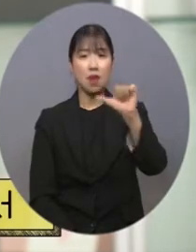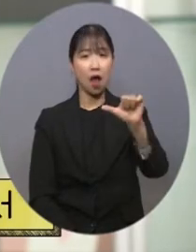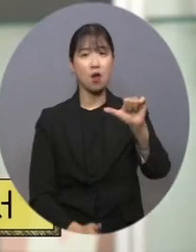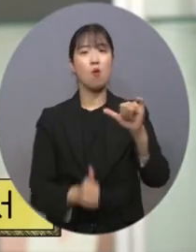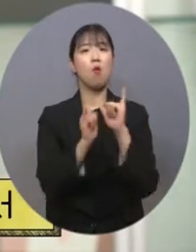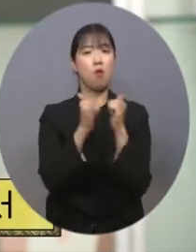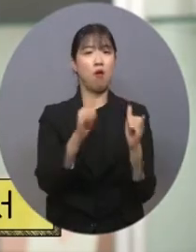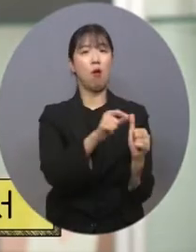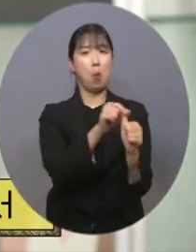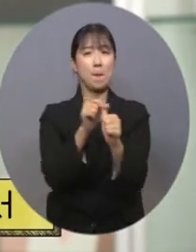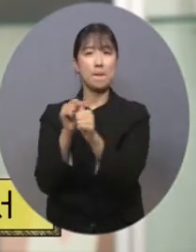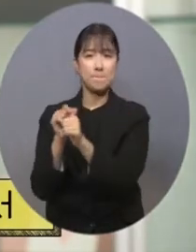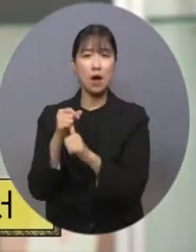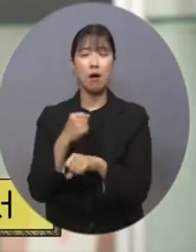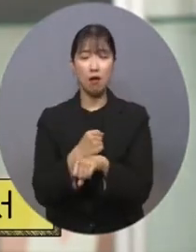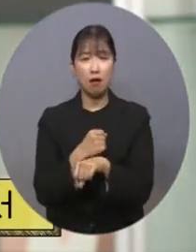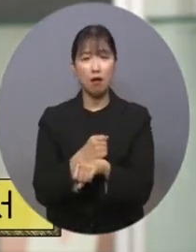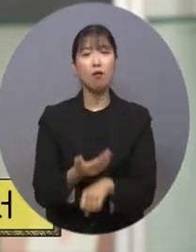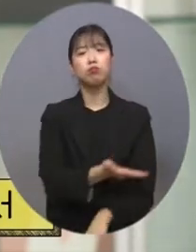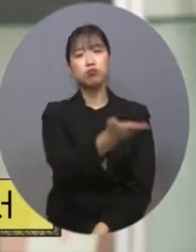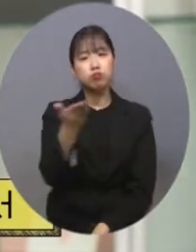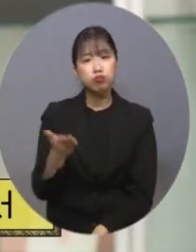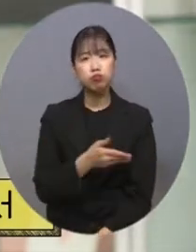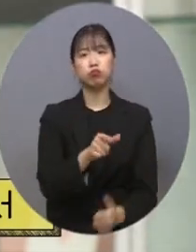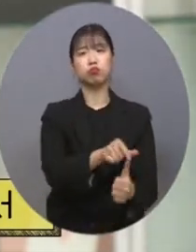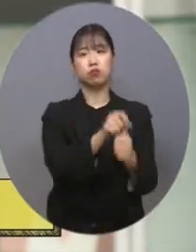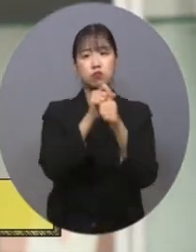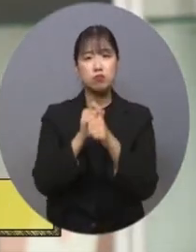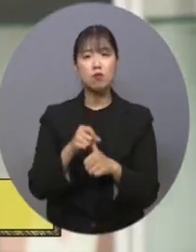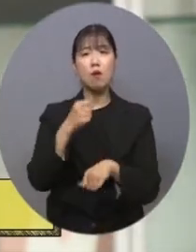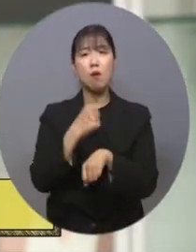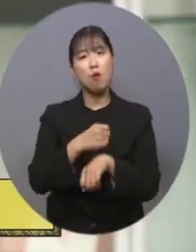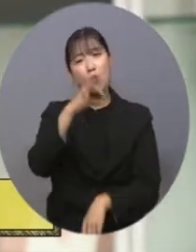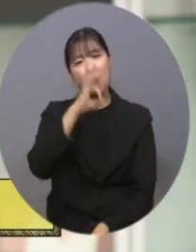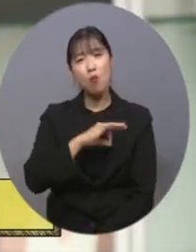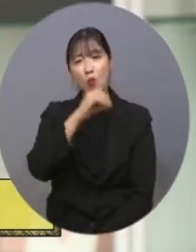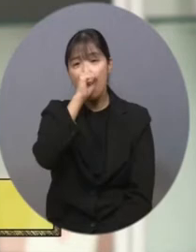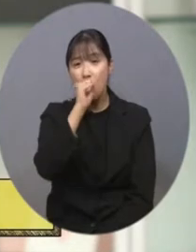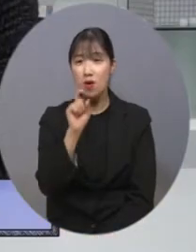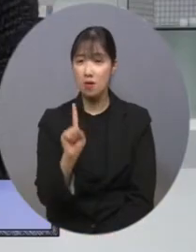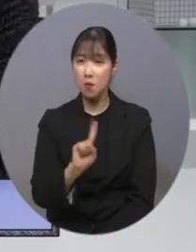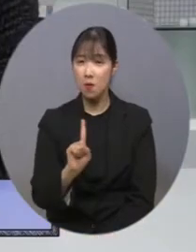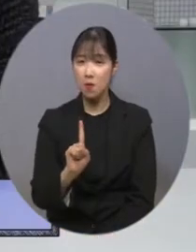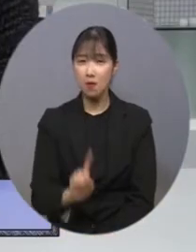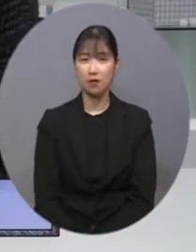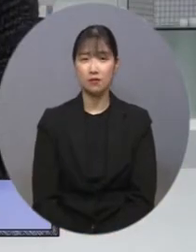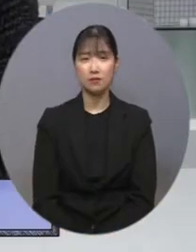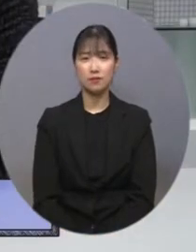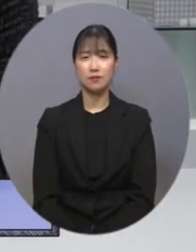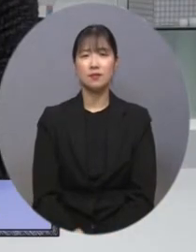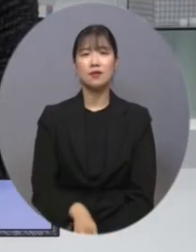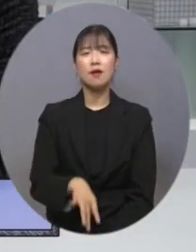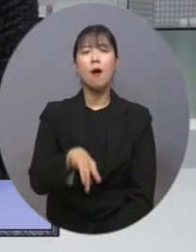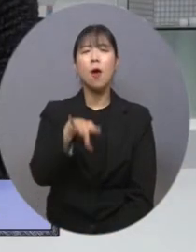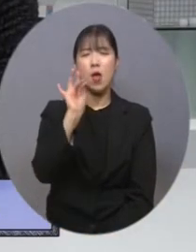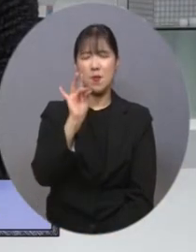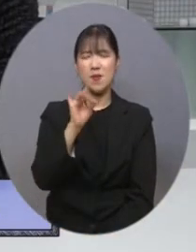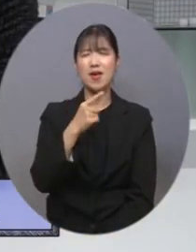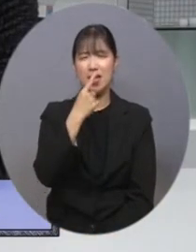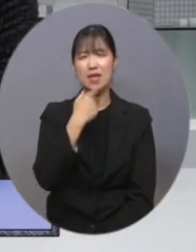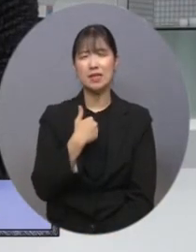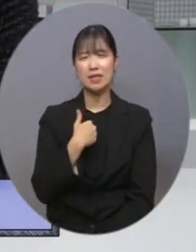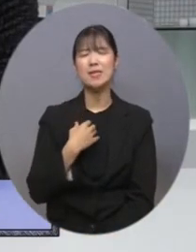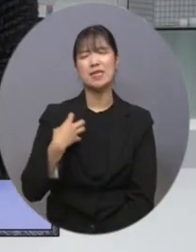95분이나 고용을 하셨는데 네. 그러면 이분들의 고용함으로 인해서 이점이 있으셨을까요? 처음에는 사실 약간